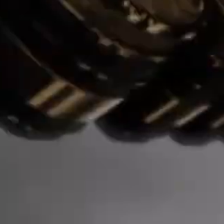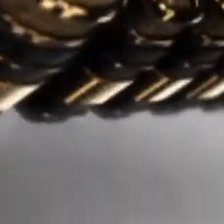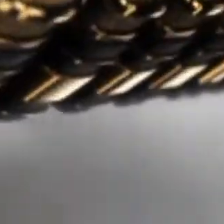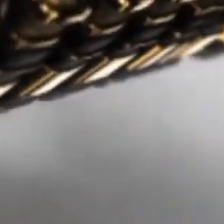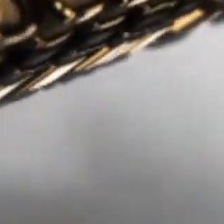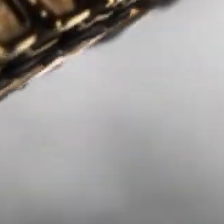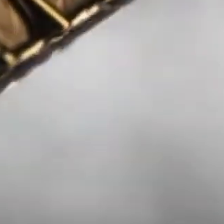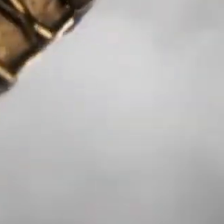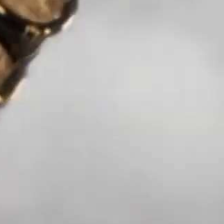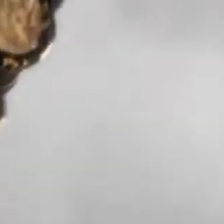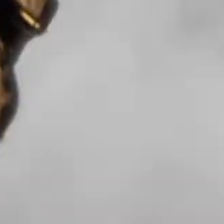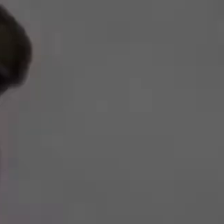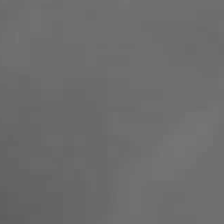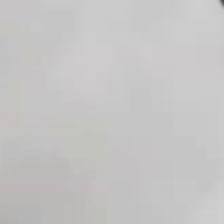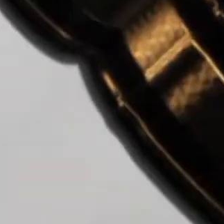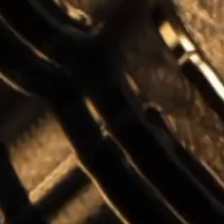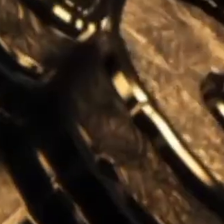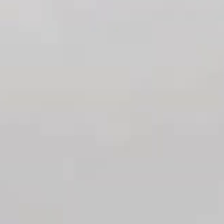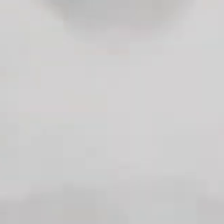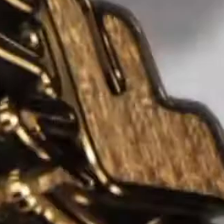anomunzwa kana